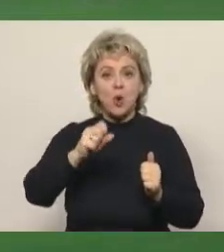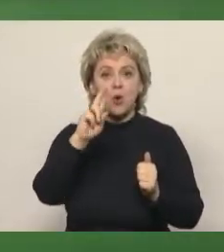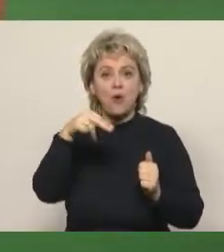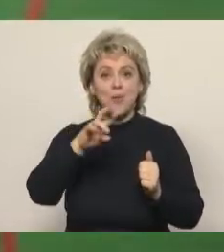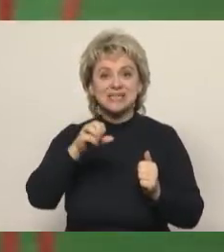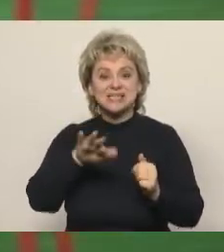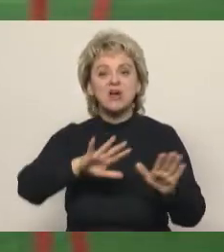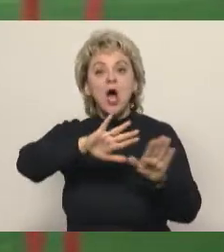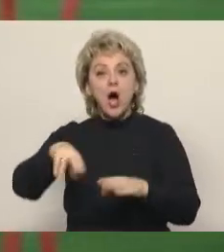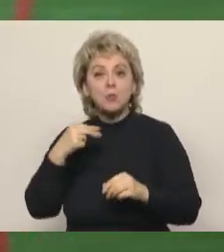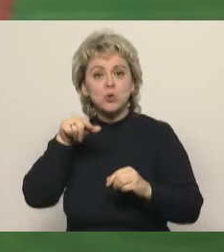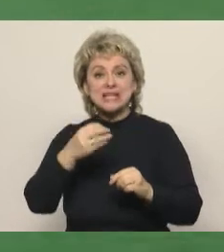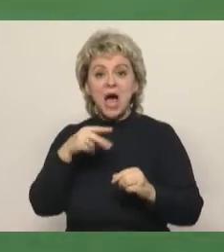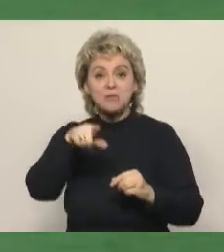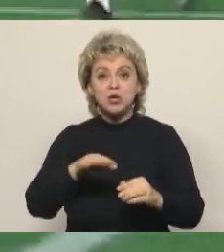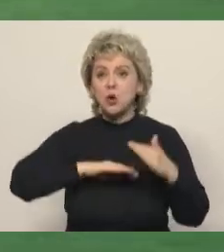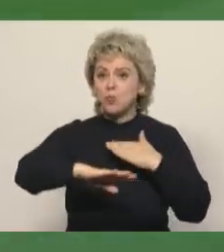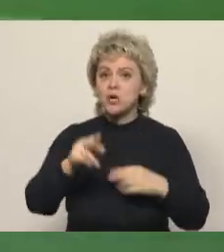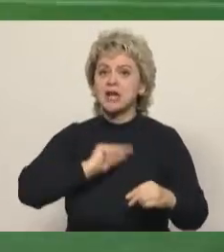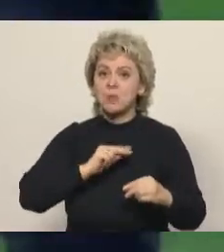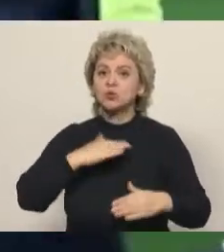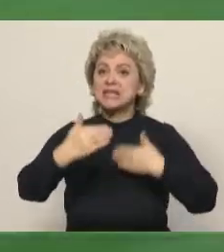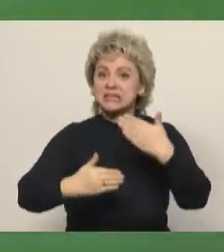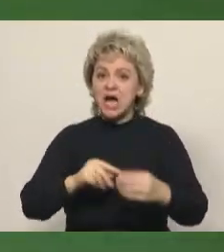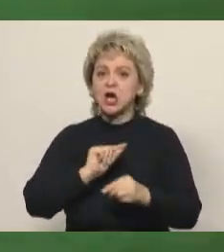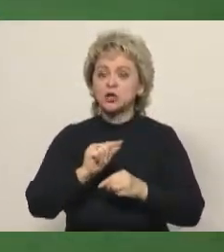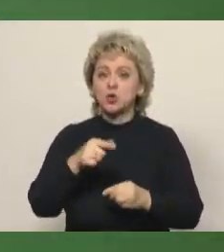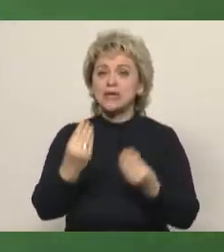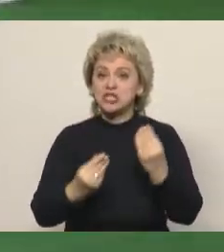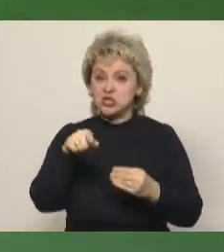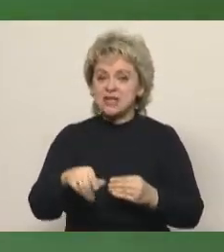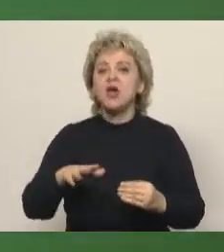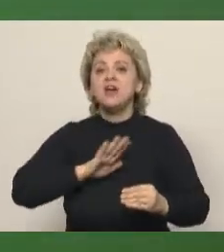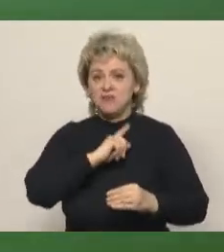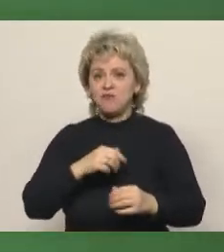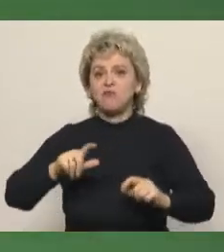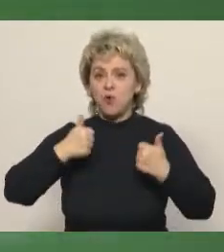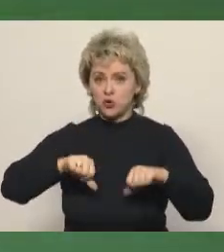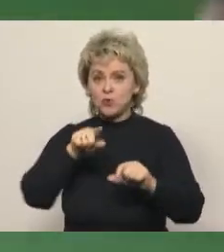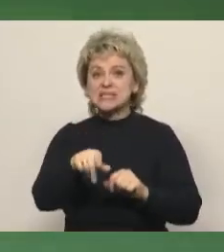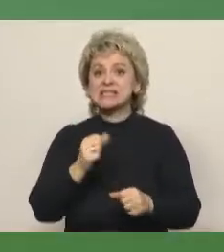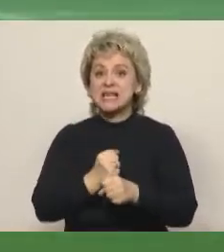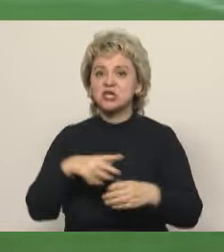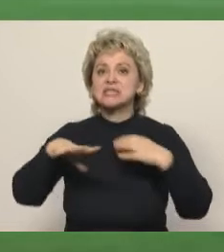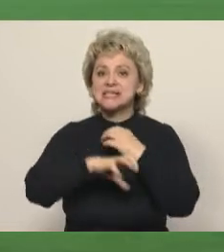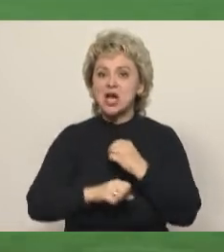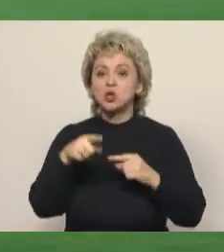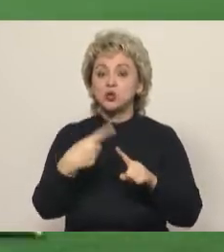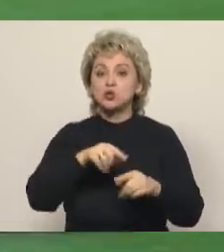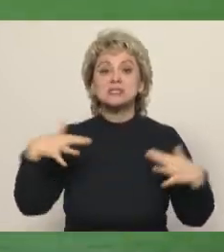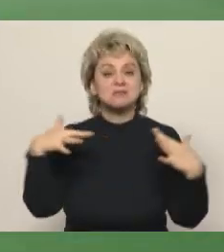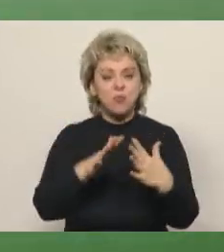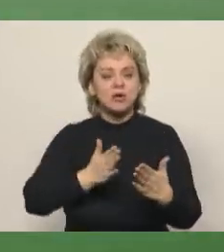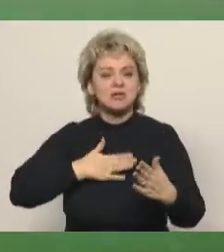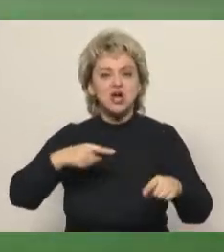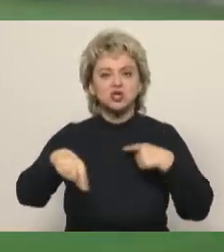«Локомотивом». А после обеда уже на поле отрабатываются тактика и контроль мяча, и набирается физическая форма. На заключительном в зимнюю паузу сборе